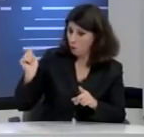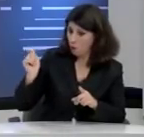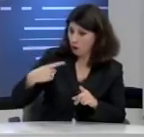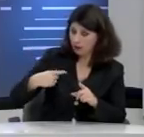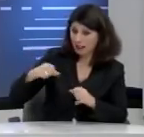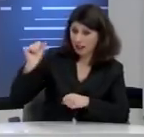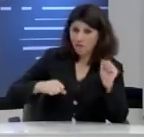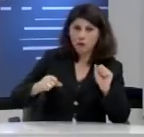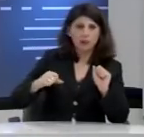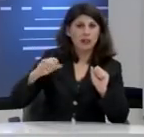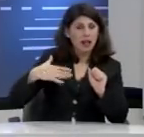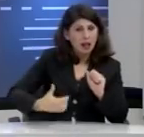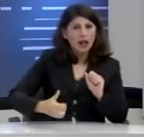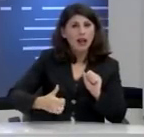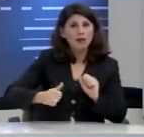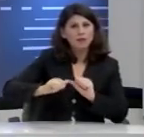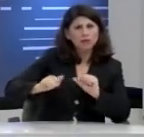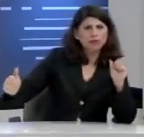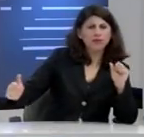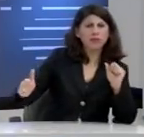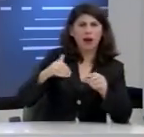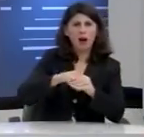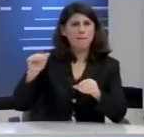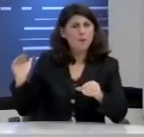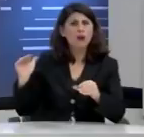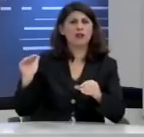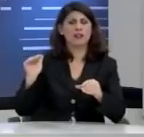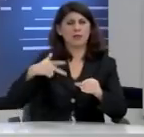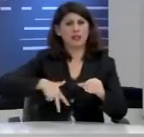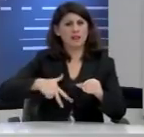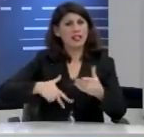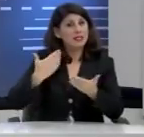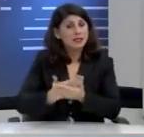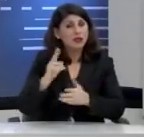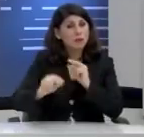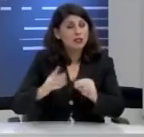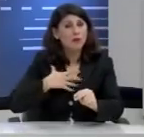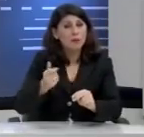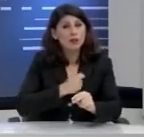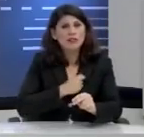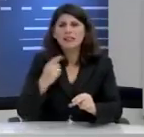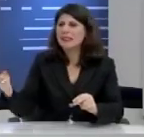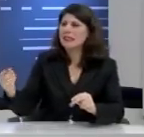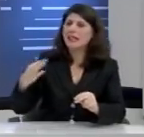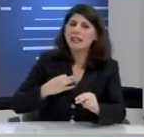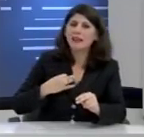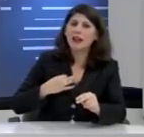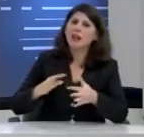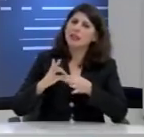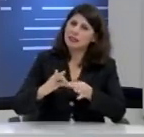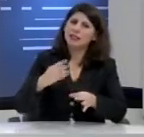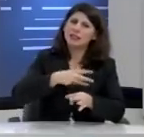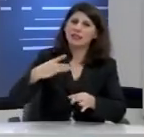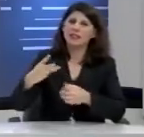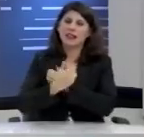ρήξη. Αποχωρεί από την κυβέρνηση. Ζητώ ψήφο εμπιστοσύνης και τι λέτε εσείς? Συνεχίζουν οι ΣΥΡΙΖΑΝΕΛ να είναι